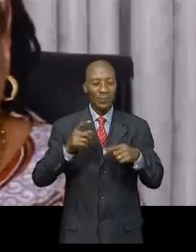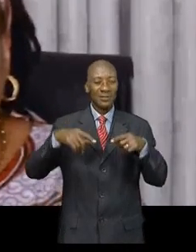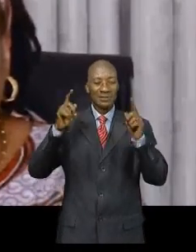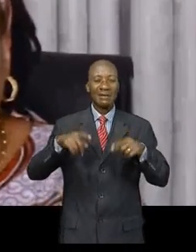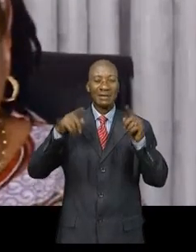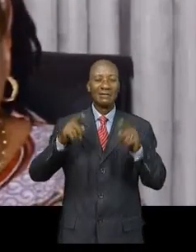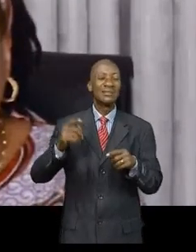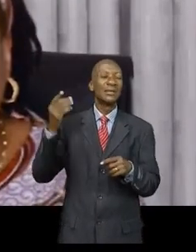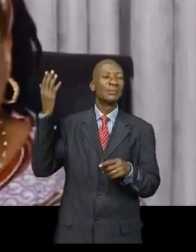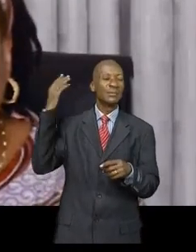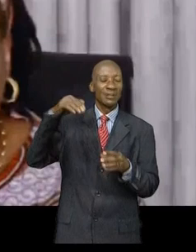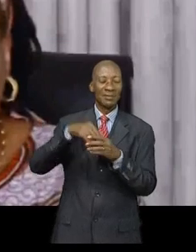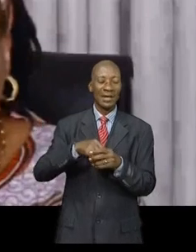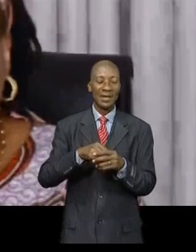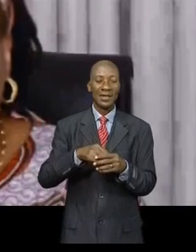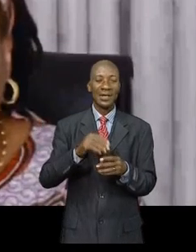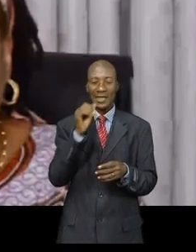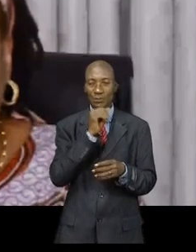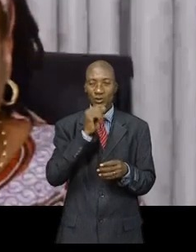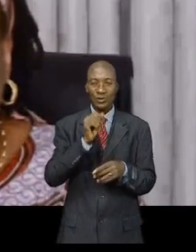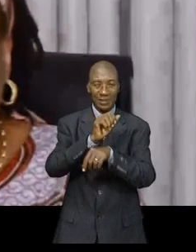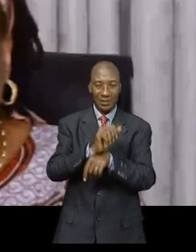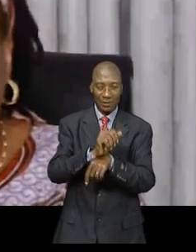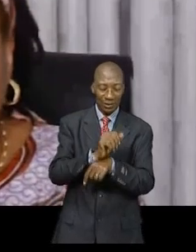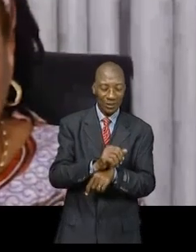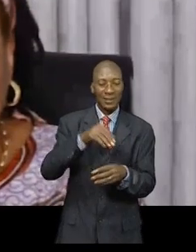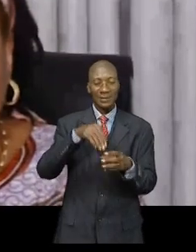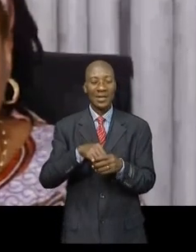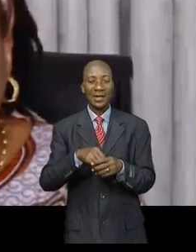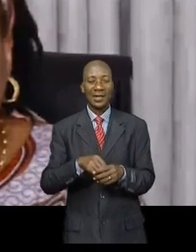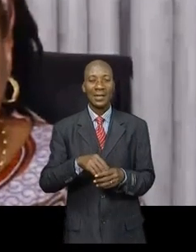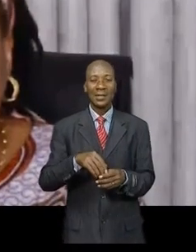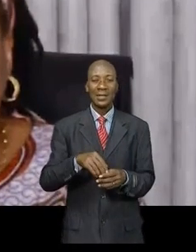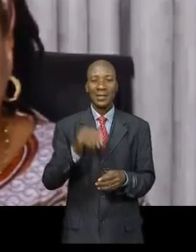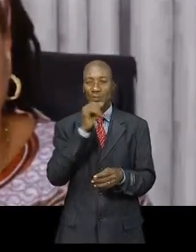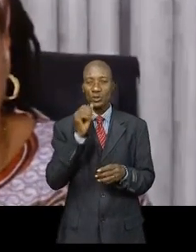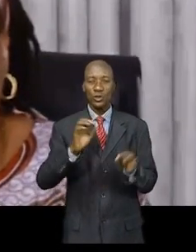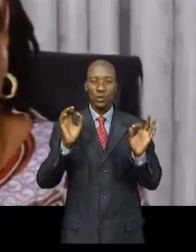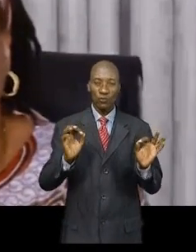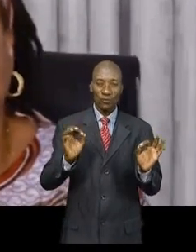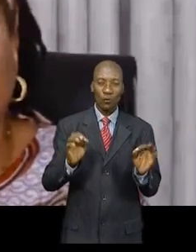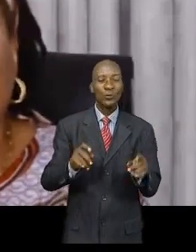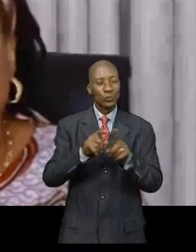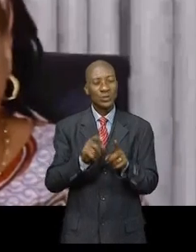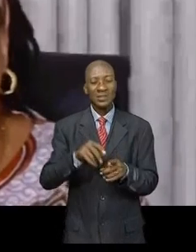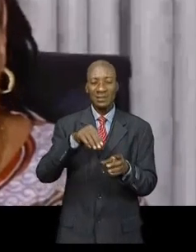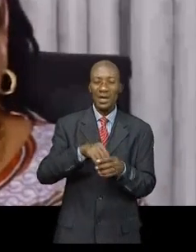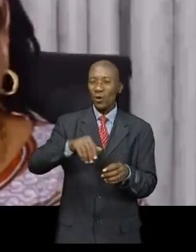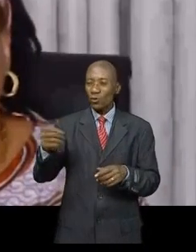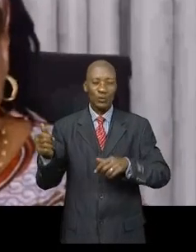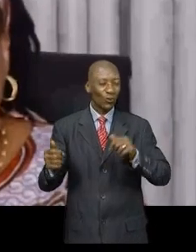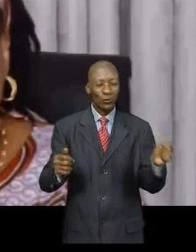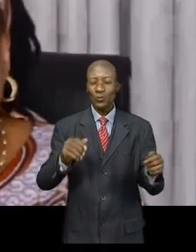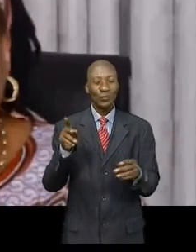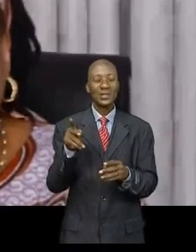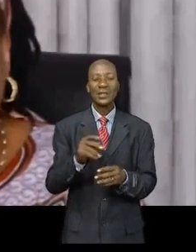la musique traditionnelle, dans la musique moderne, dans la musique urbaine et dans tous les styles nés de nos sources